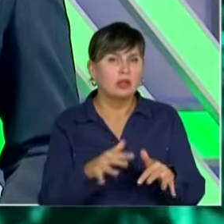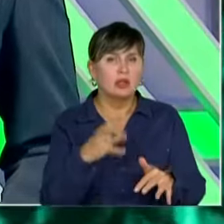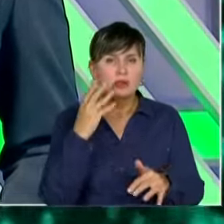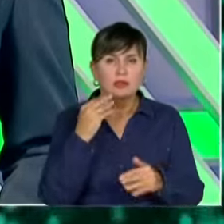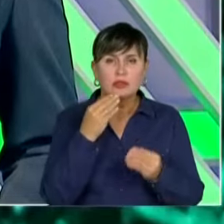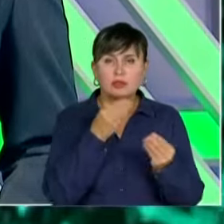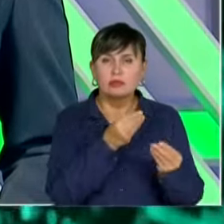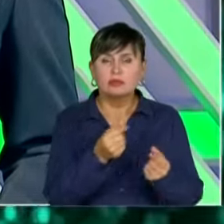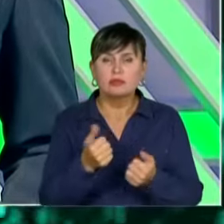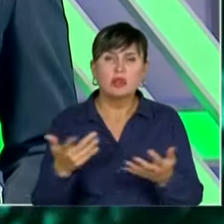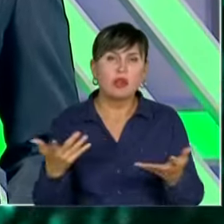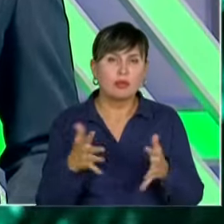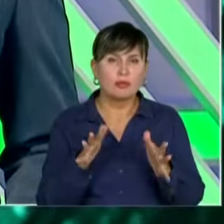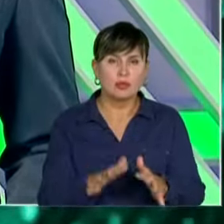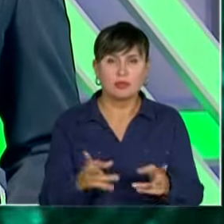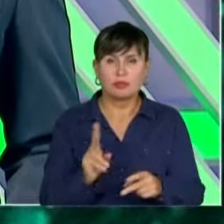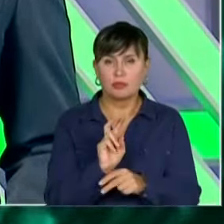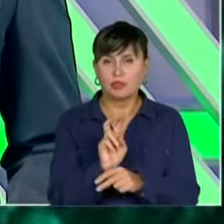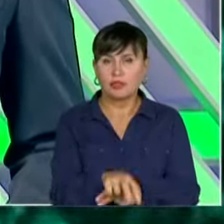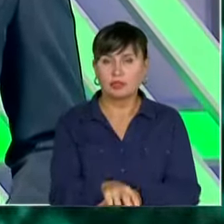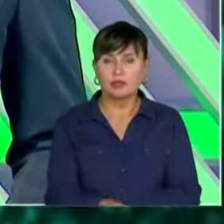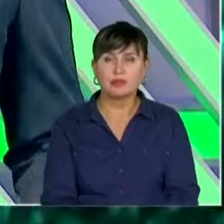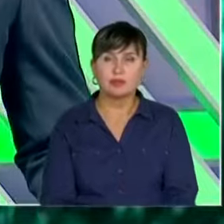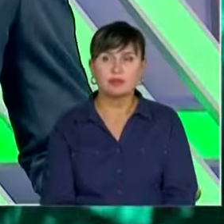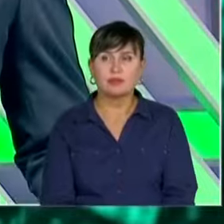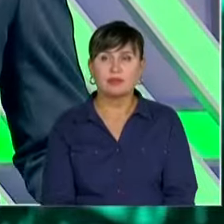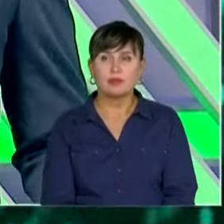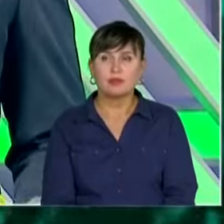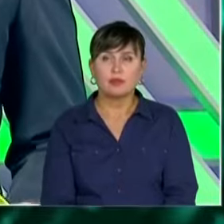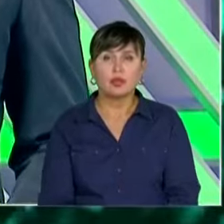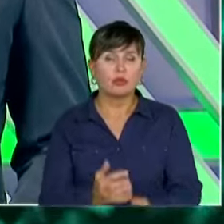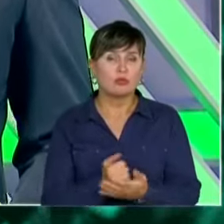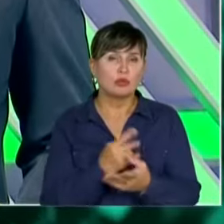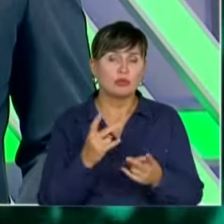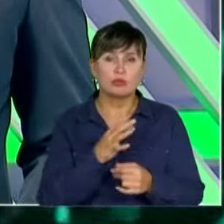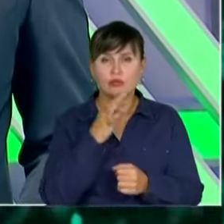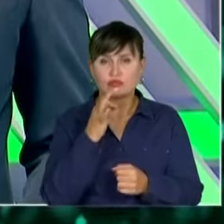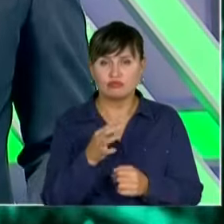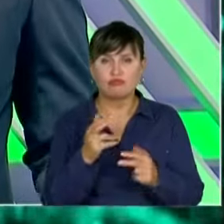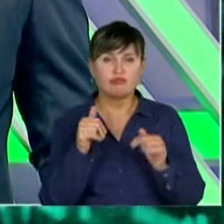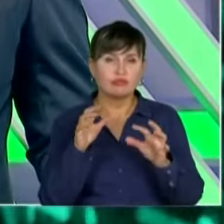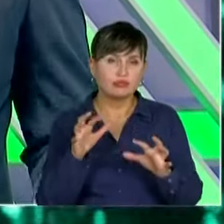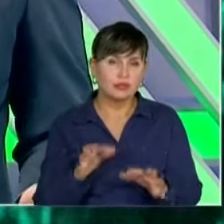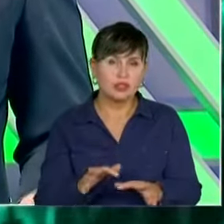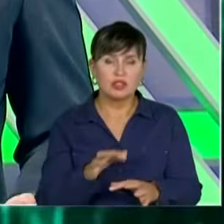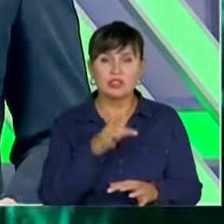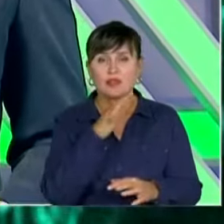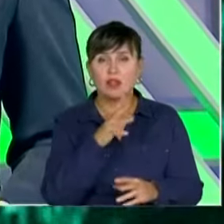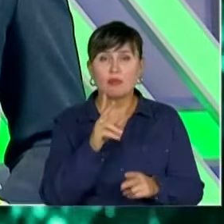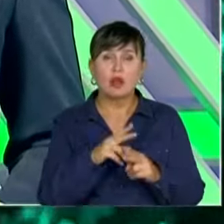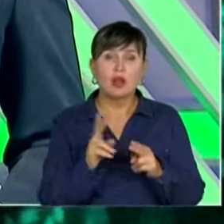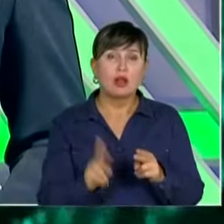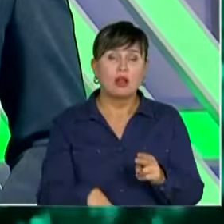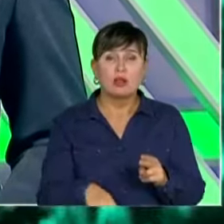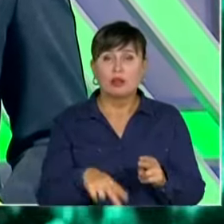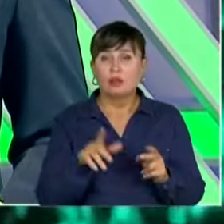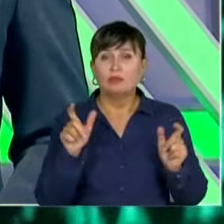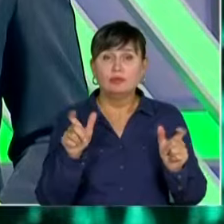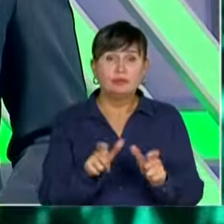места стоит посетить каждому? Аля, успех, нужно сказать, закономерный. Со времен окончания коронакризисного